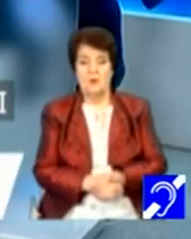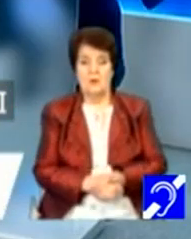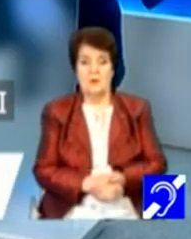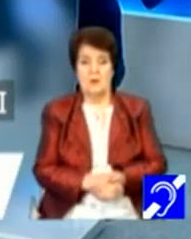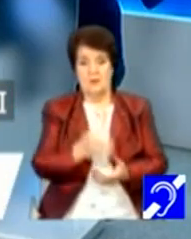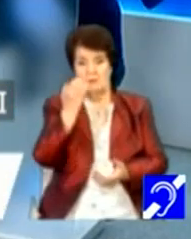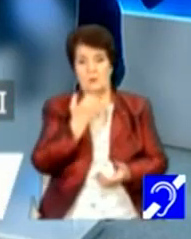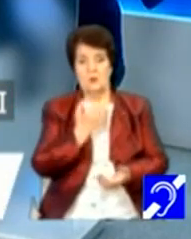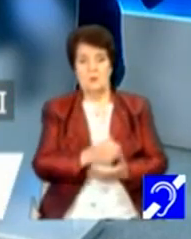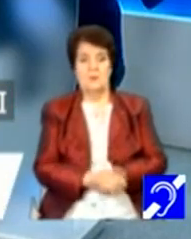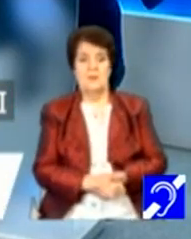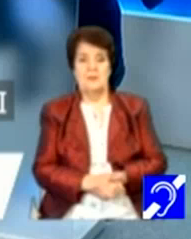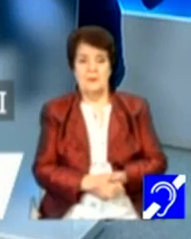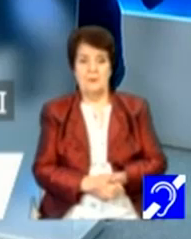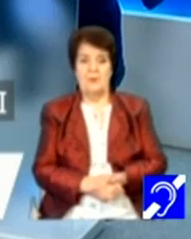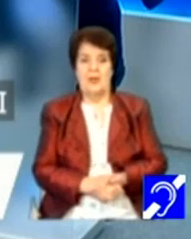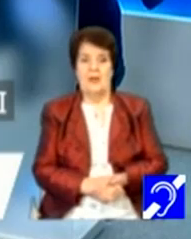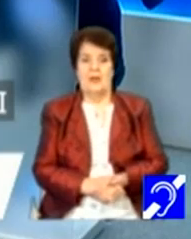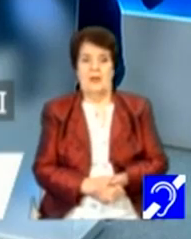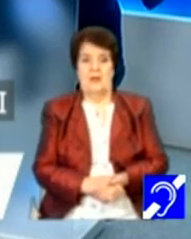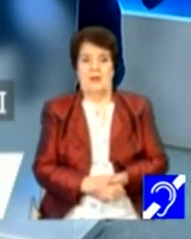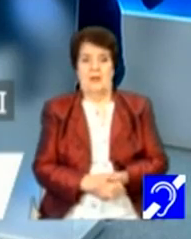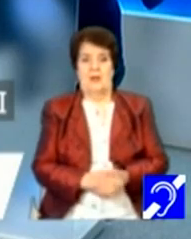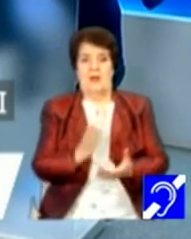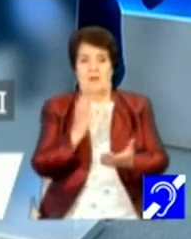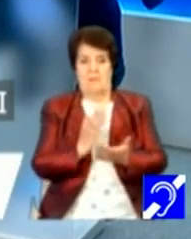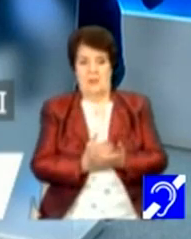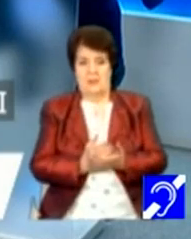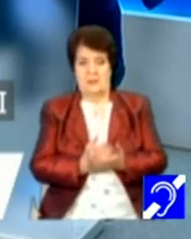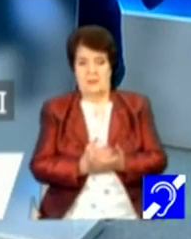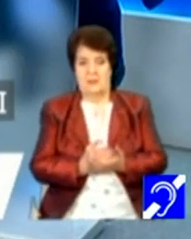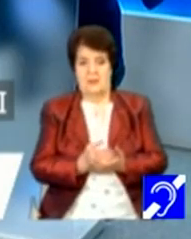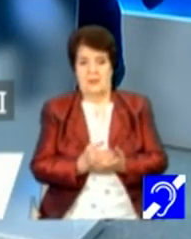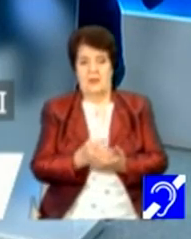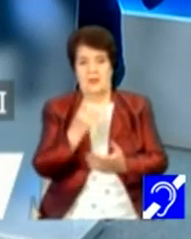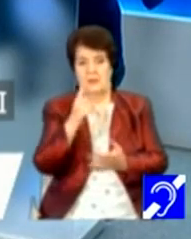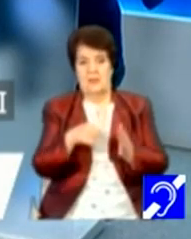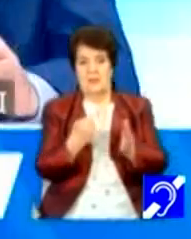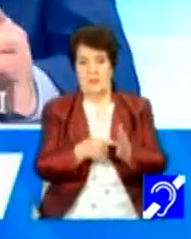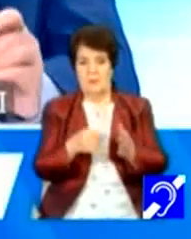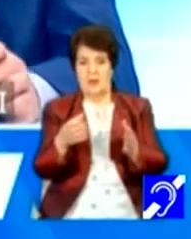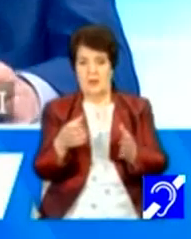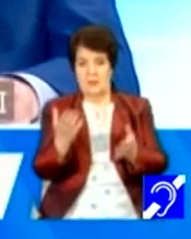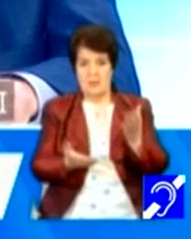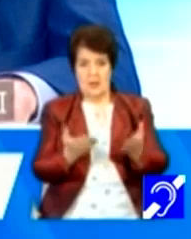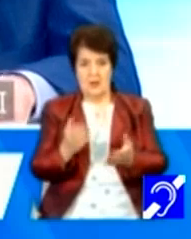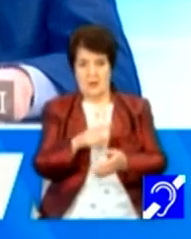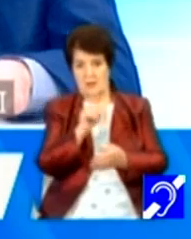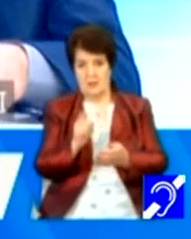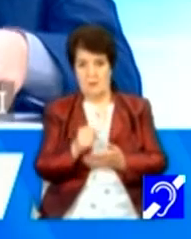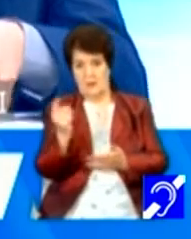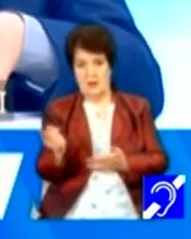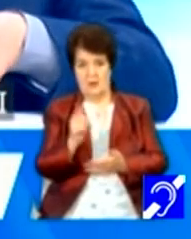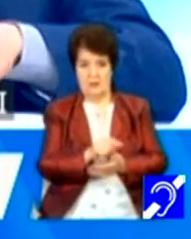Da, mulțumesc că aveți până la bolul acesta cu întrebări pe care îl obișnuim să-l oferim așa către final. Dacă aveți să vă întrebați